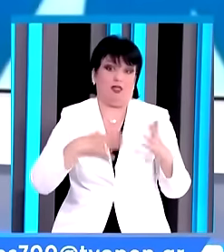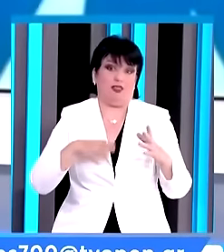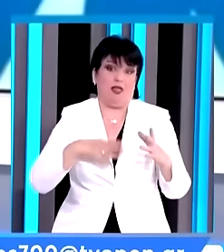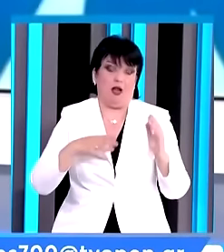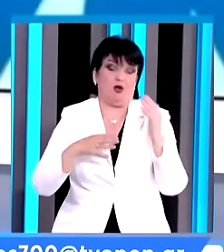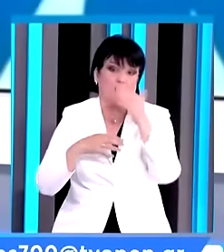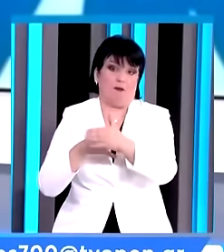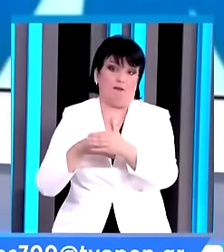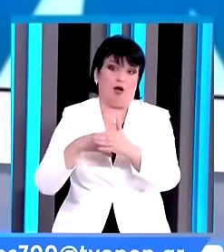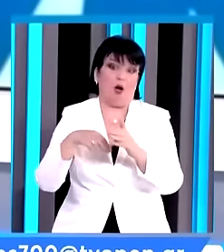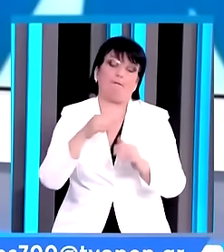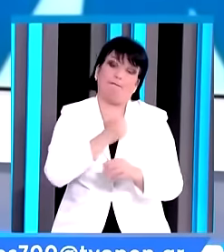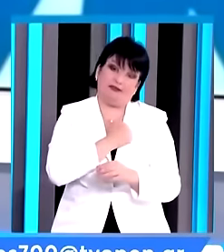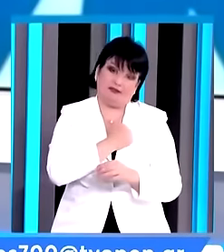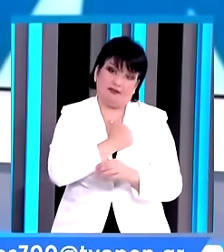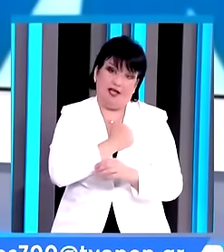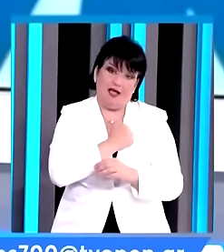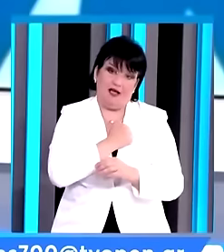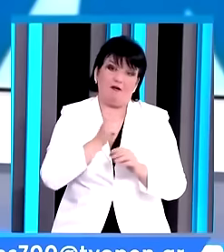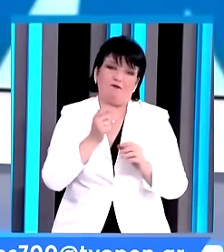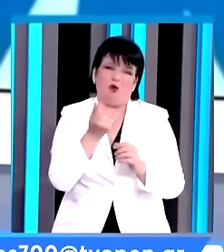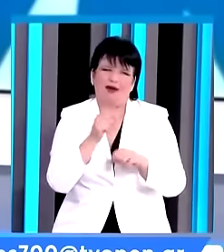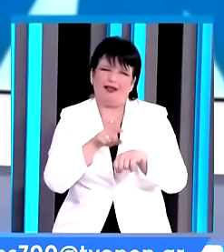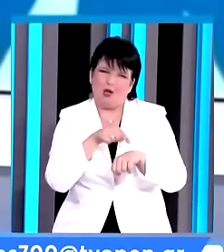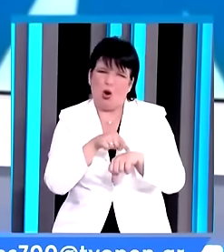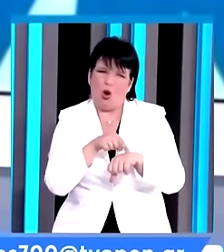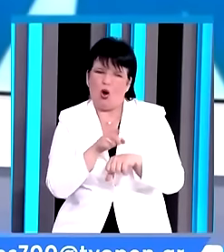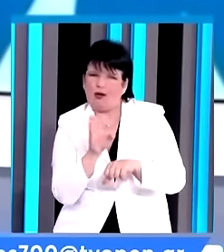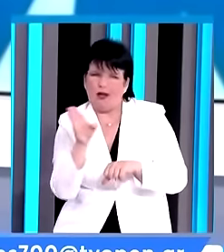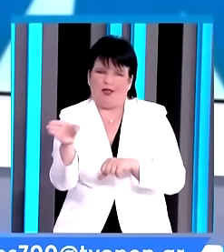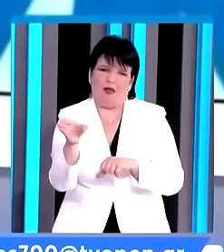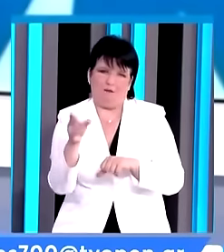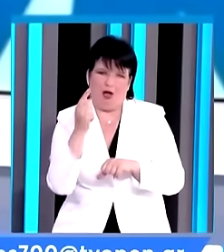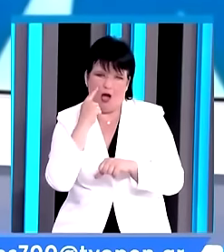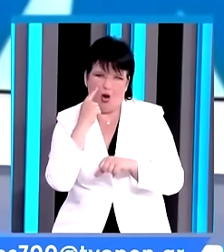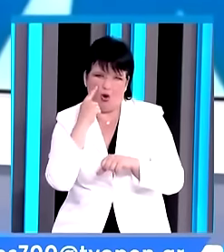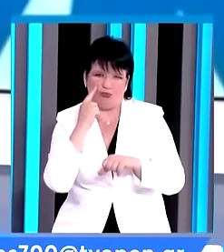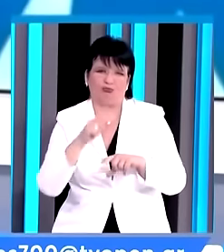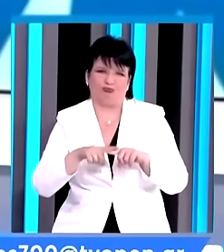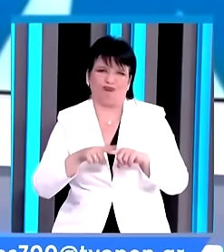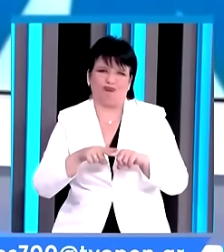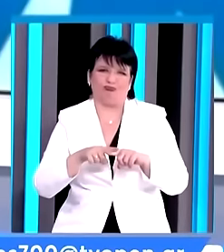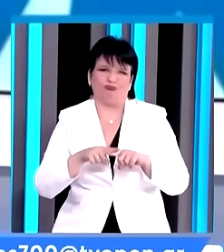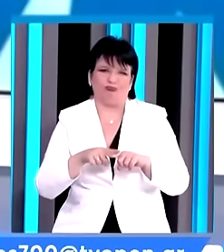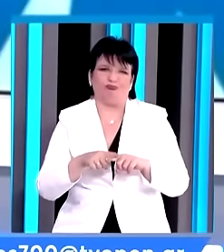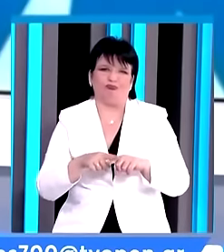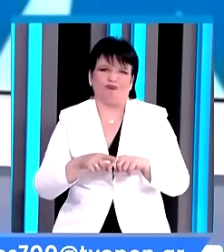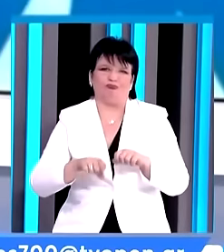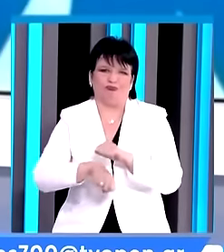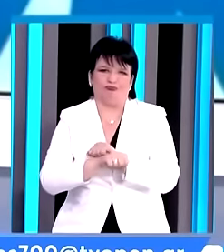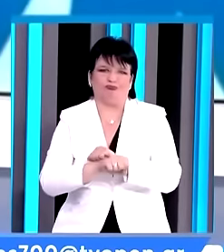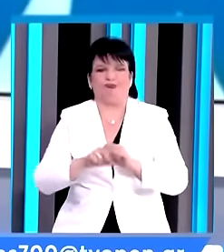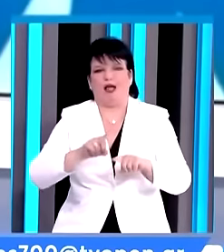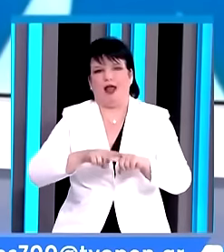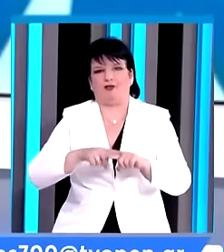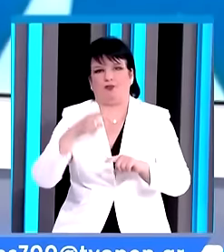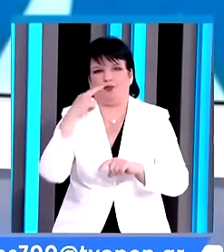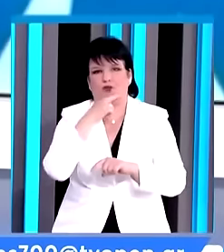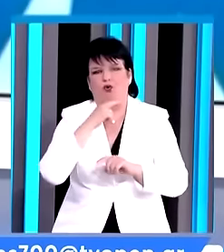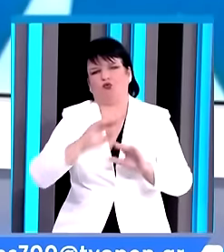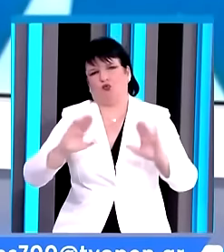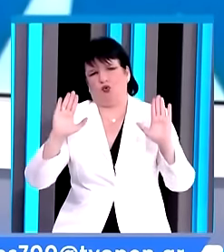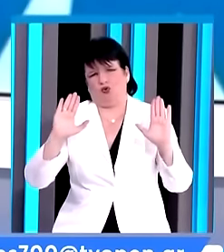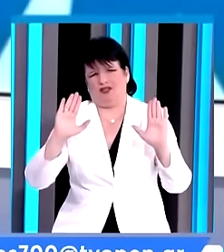θα ήθελα πολύ. Ναι. Πιστεύω ότι σε αυτή την περίπτωση θα ξεκλέψω λίγες ώρες. Νομίζω ότι και εκεί θα πάω ως Έλληνας Πρωθυπουργός, όχι ως